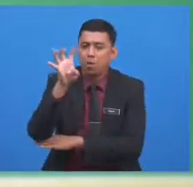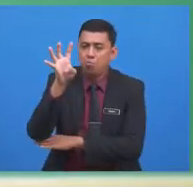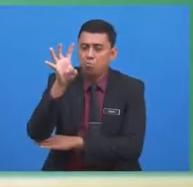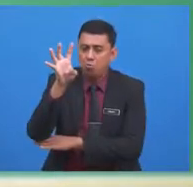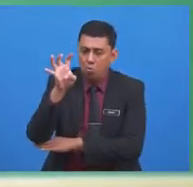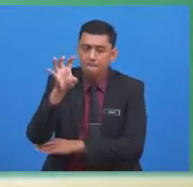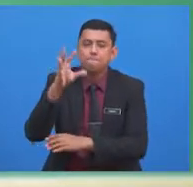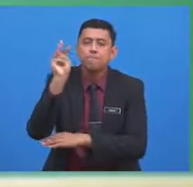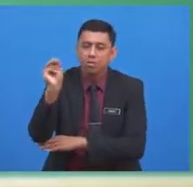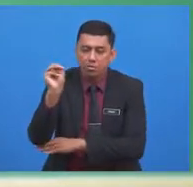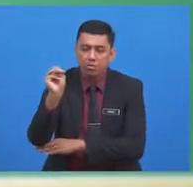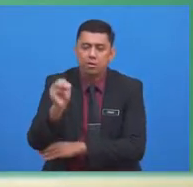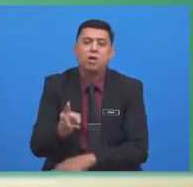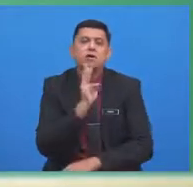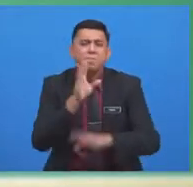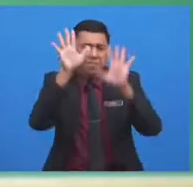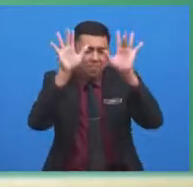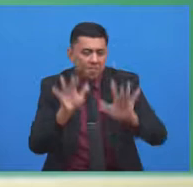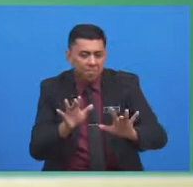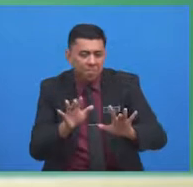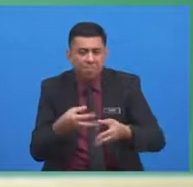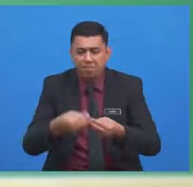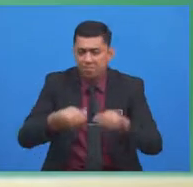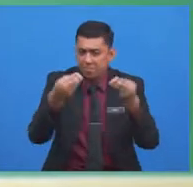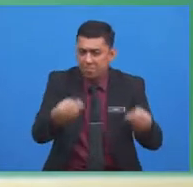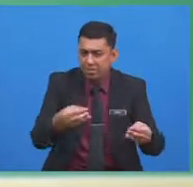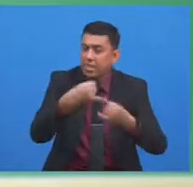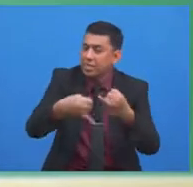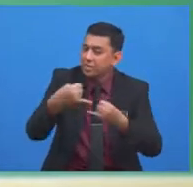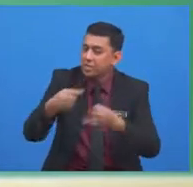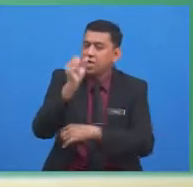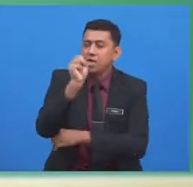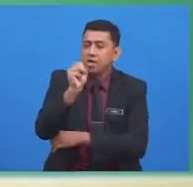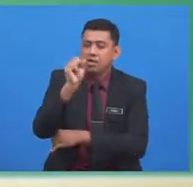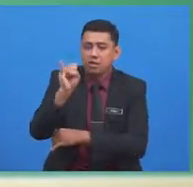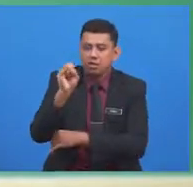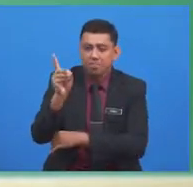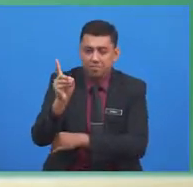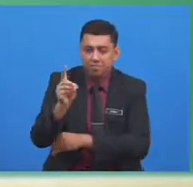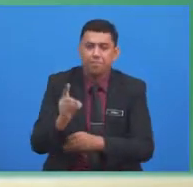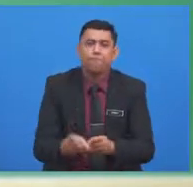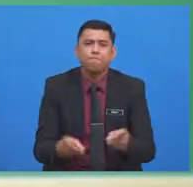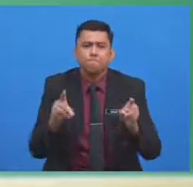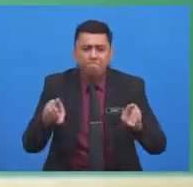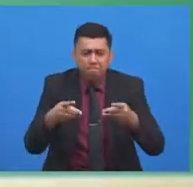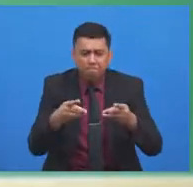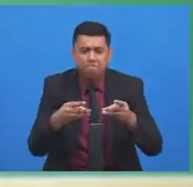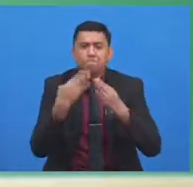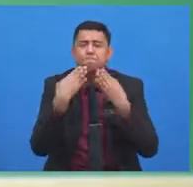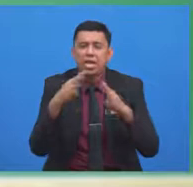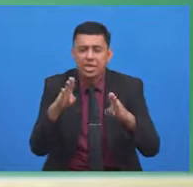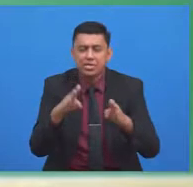meter. Air hujan juga membekalkan pelbagai jenis asid untuk tindak balas kimia berlaku